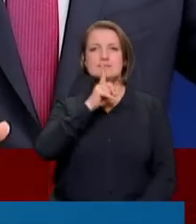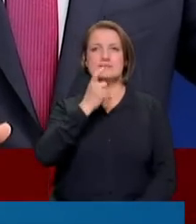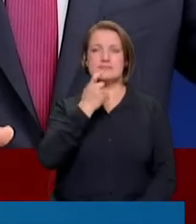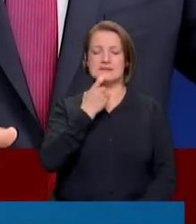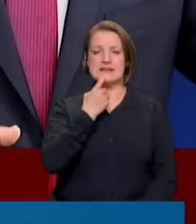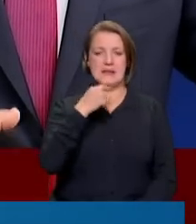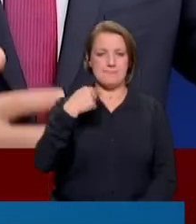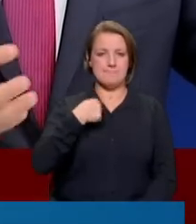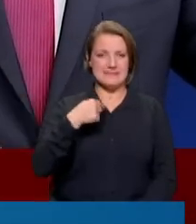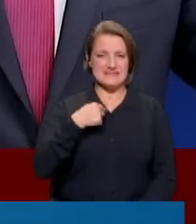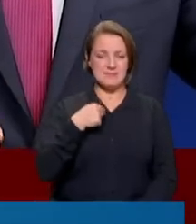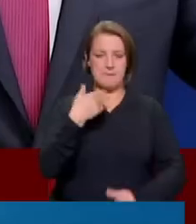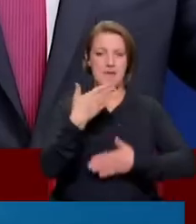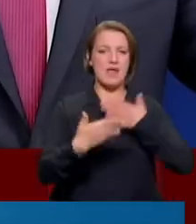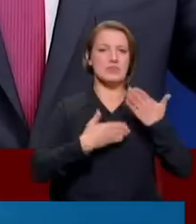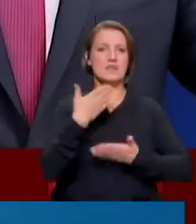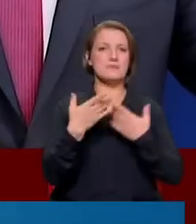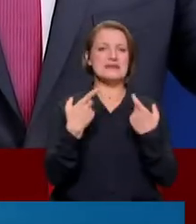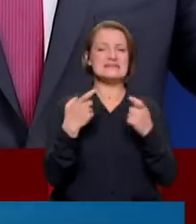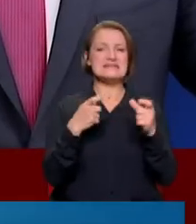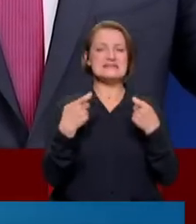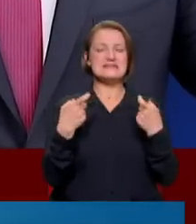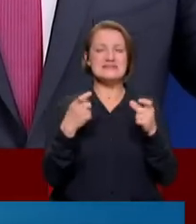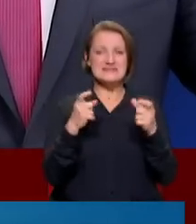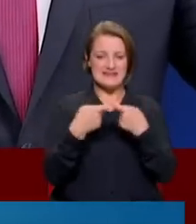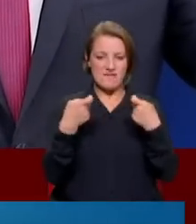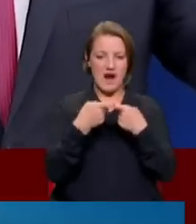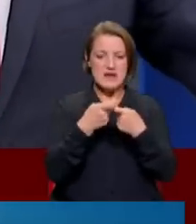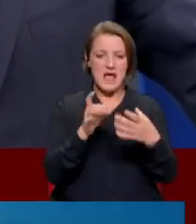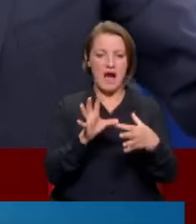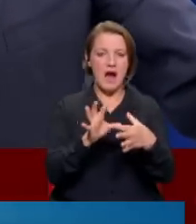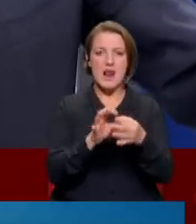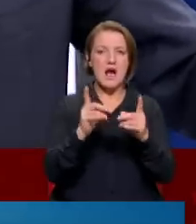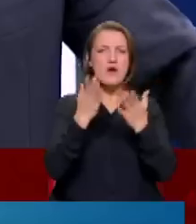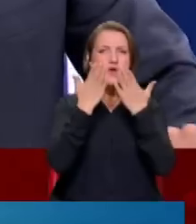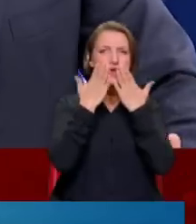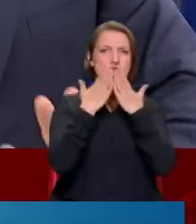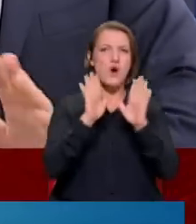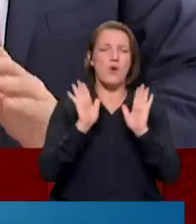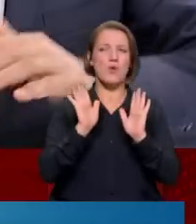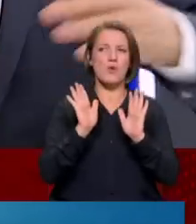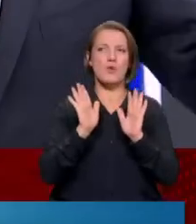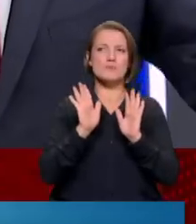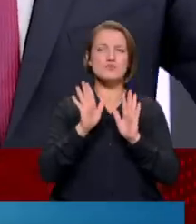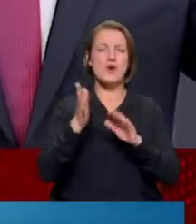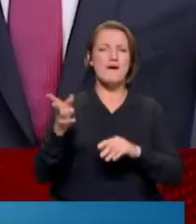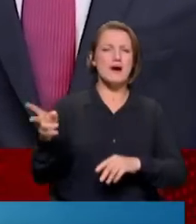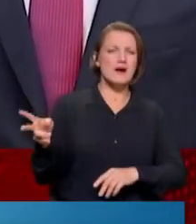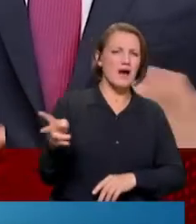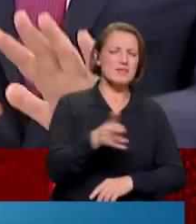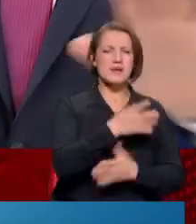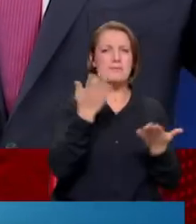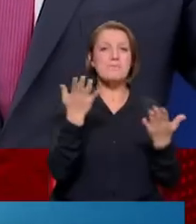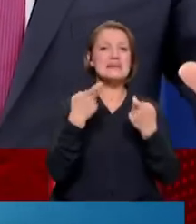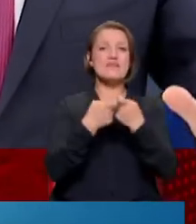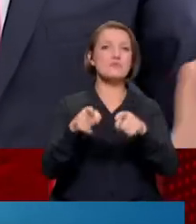bizim tarif dediğimiz Savaş kavramıyla bir ilgisi yok bunun adı Savaş değil ilkel dürtülerle sal bu katliam diyebilirsiniz